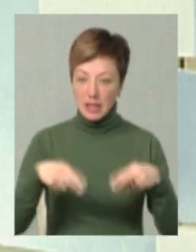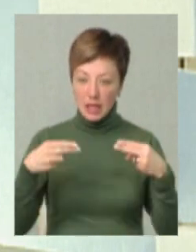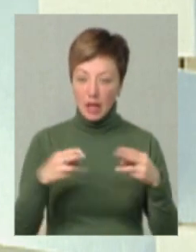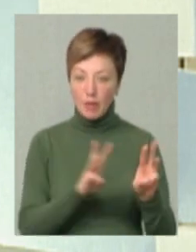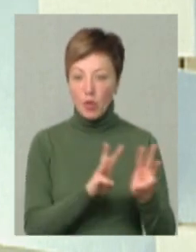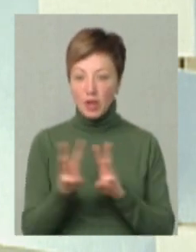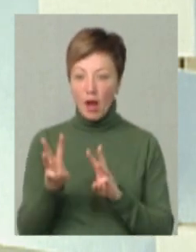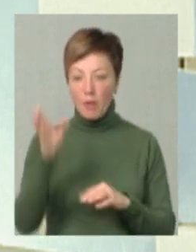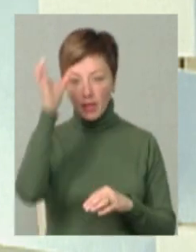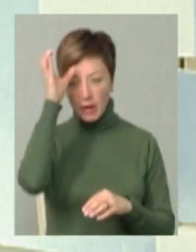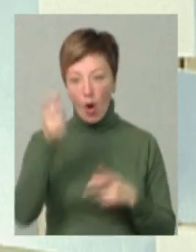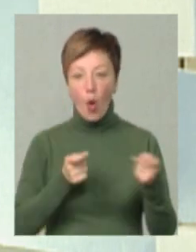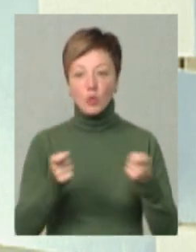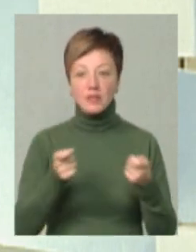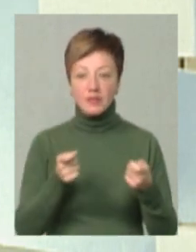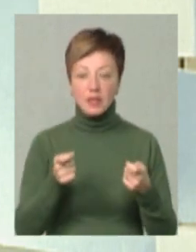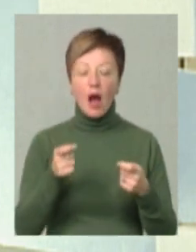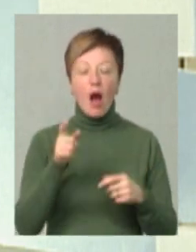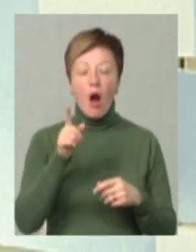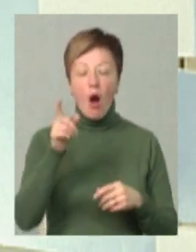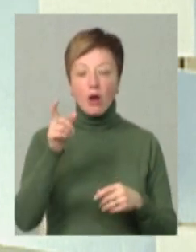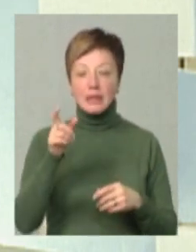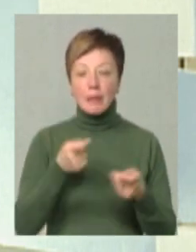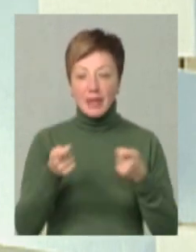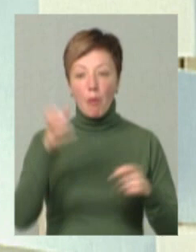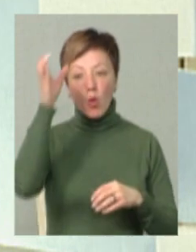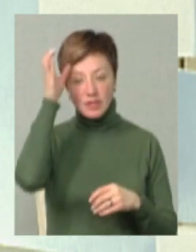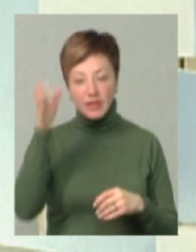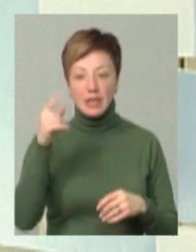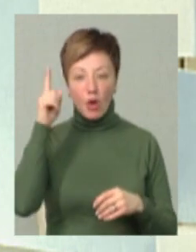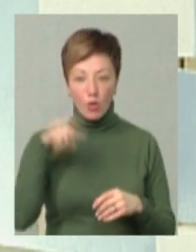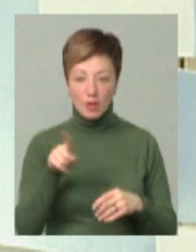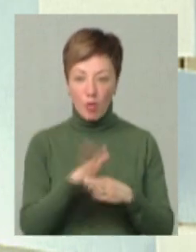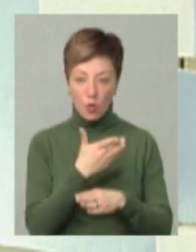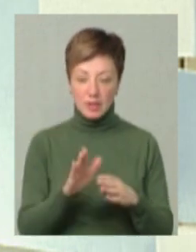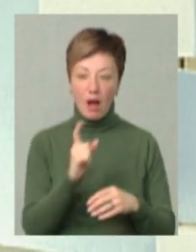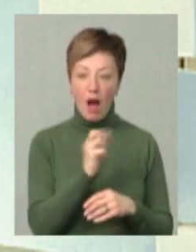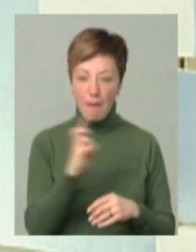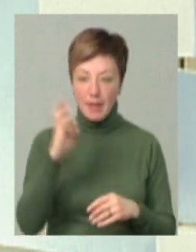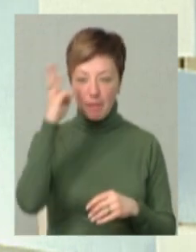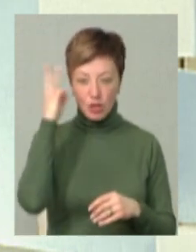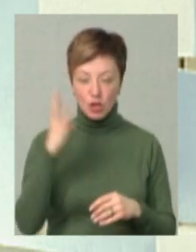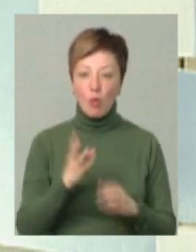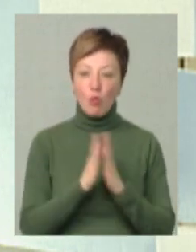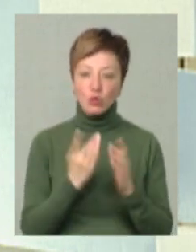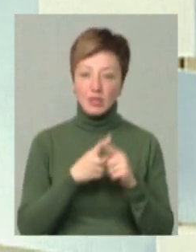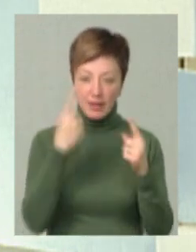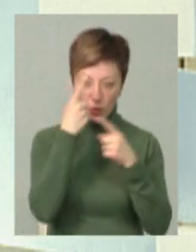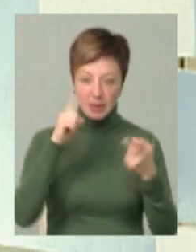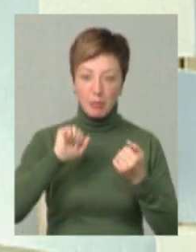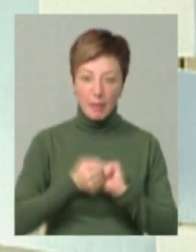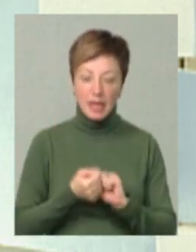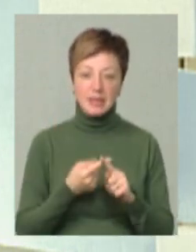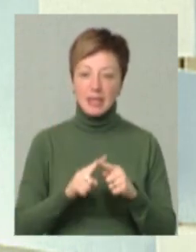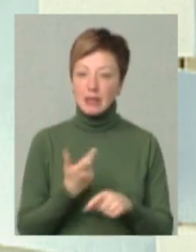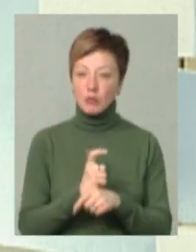Департаменту освіти, науки, молоді, спорту, і там називається теж розділ «Освітній хаб Хмельниччини». Я прошу цю інформацію запам'ятати, тому